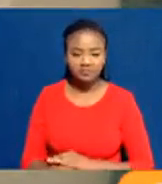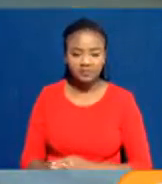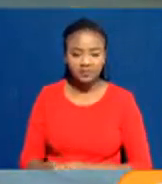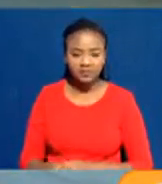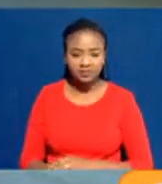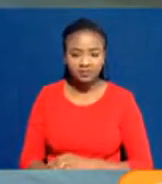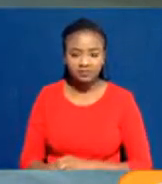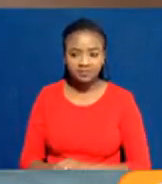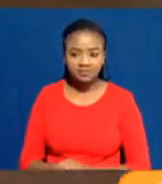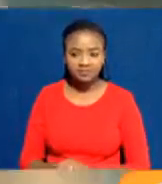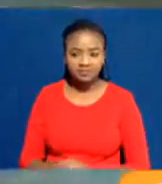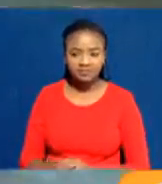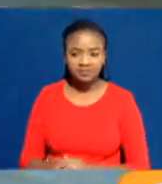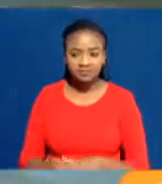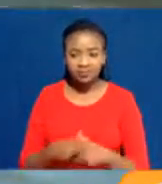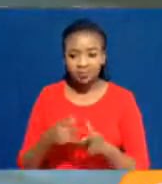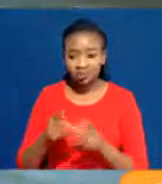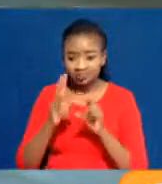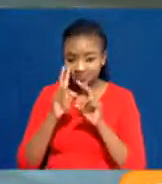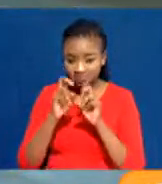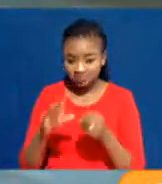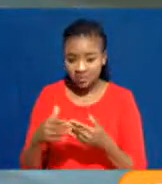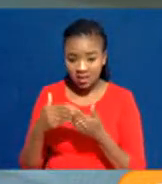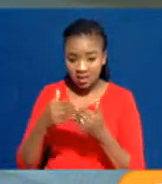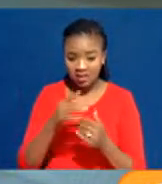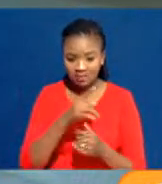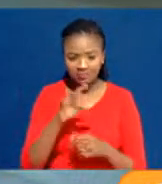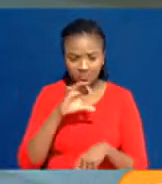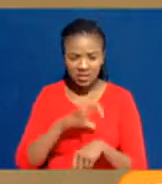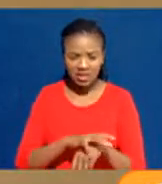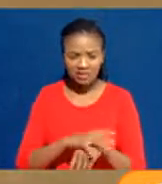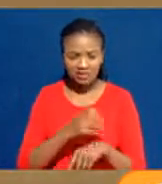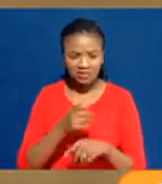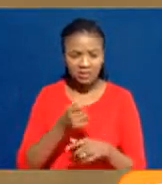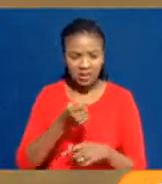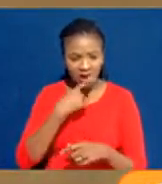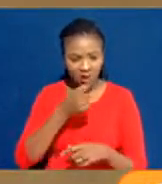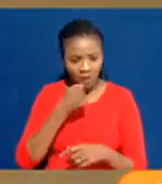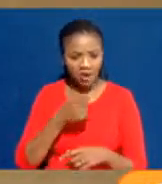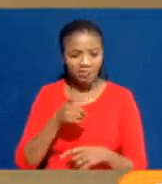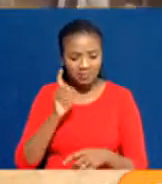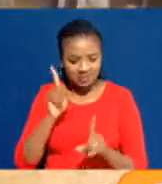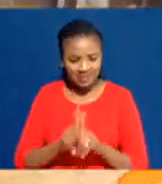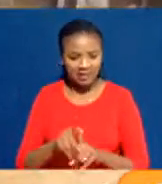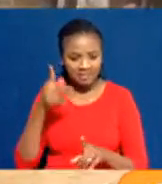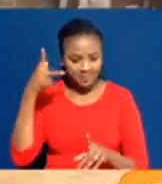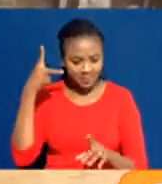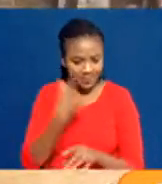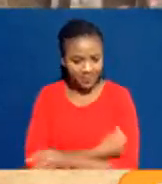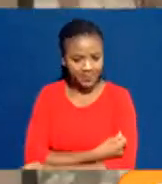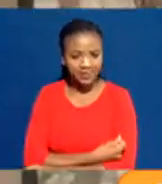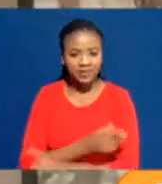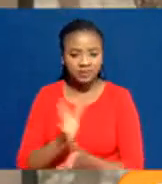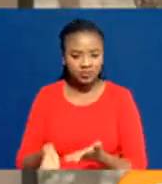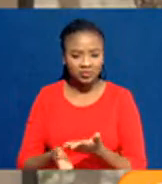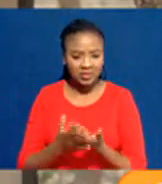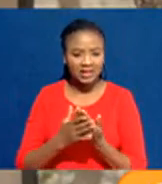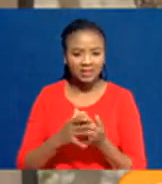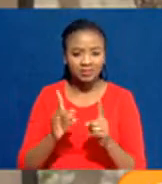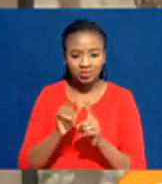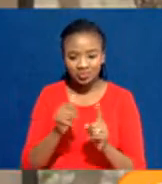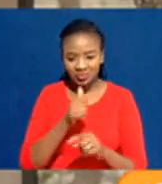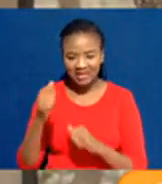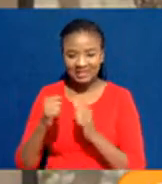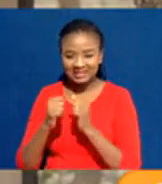limefanikisha utafiti ya wagonjwa kupata sindano 14 na dawa za kumeza ili kuwapunguzia madhara, pamoja na uchungu ya sindano